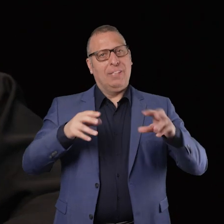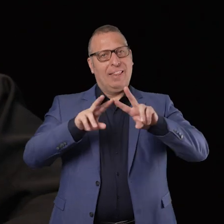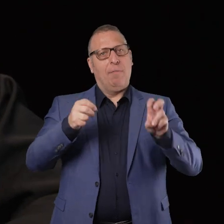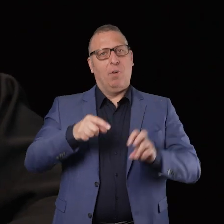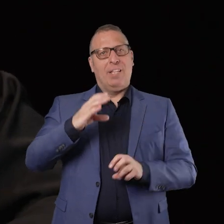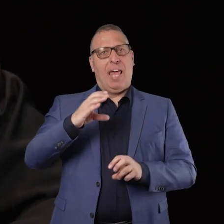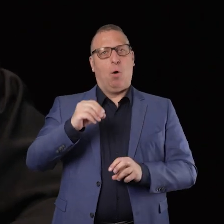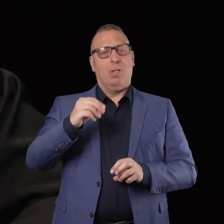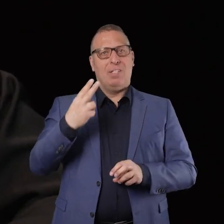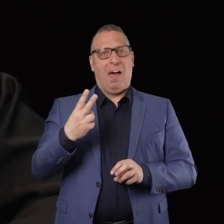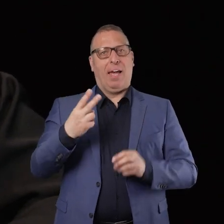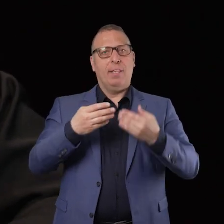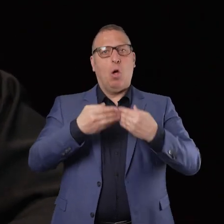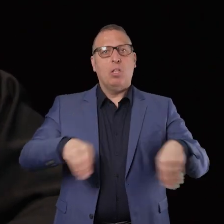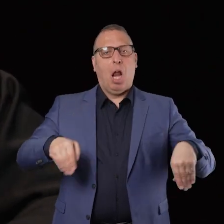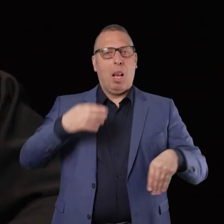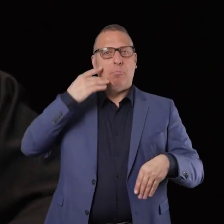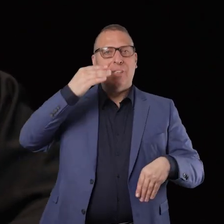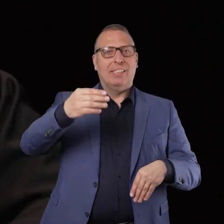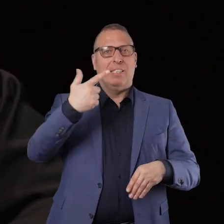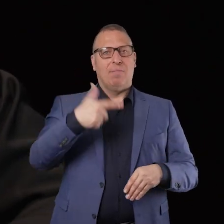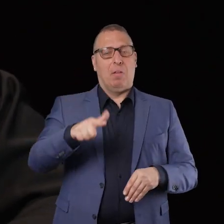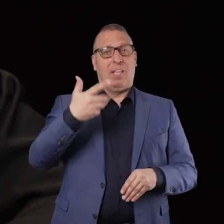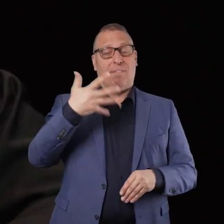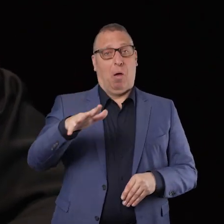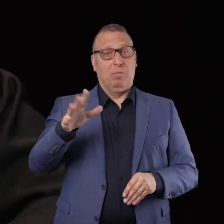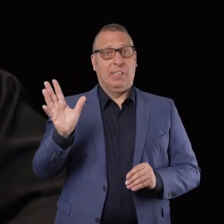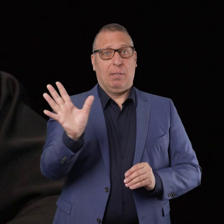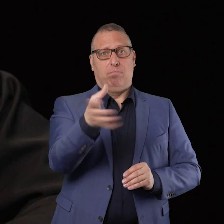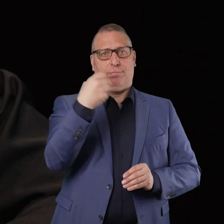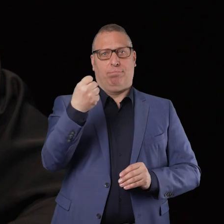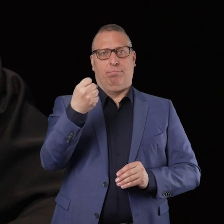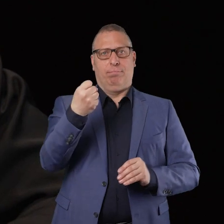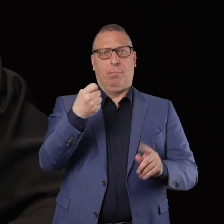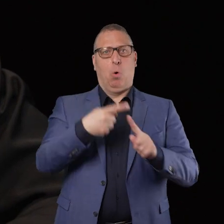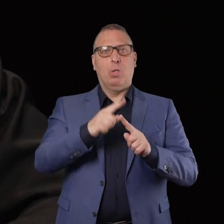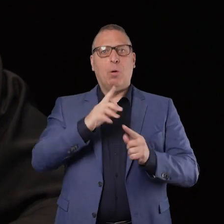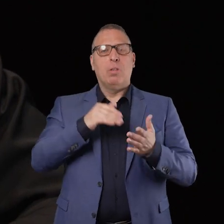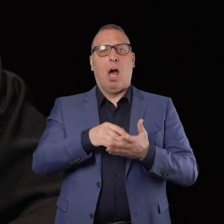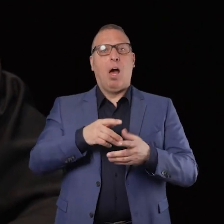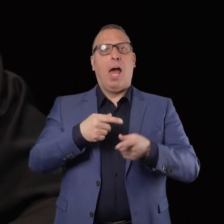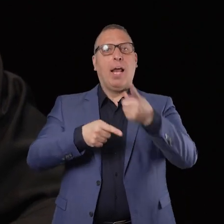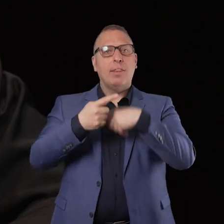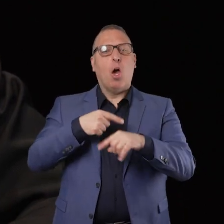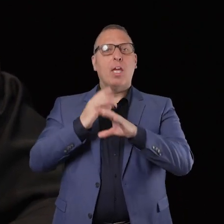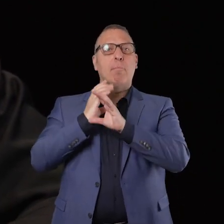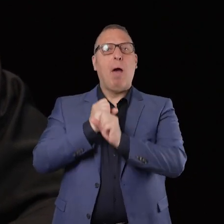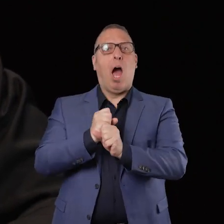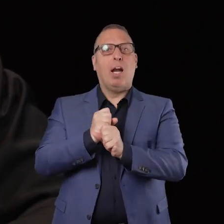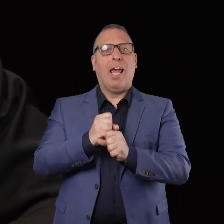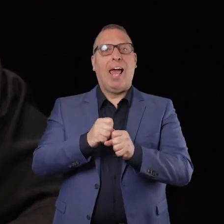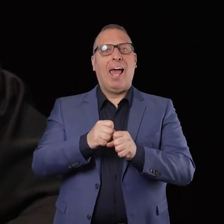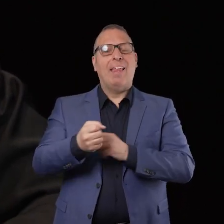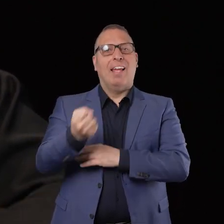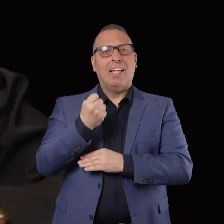um CO2-Neutralität bis im Jahr 2050 anzukriegen. Und auch erneuerbare